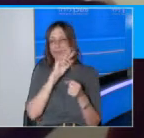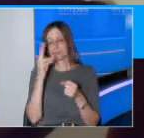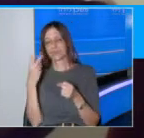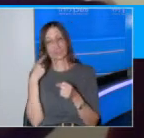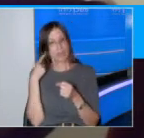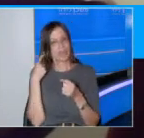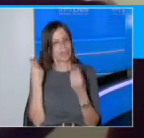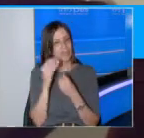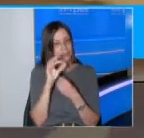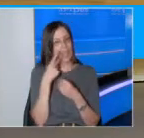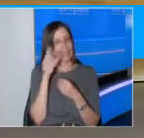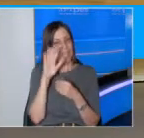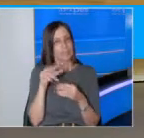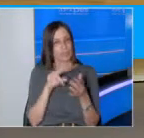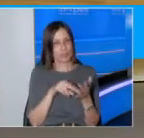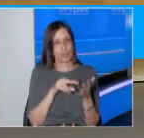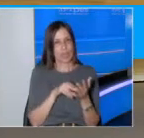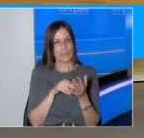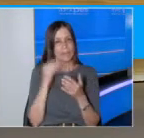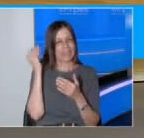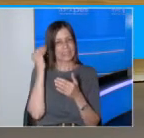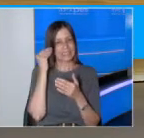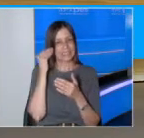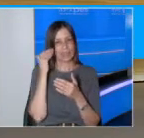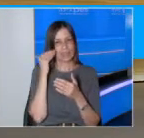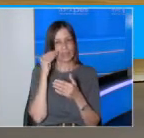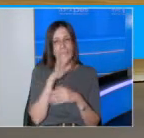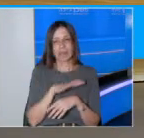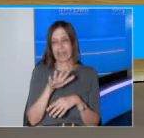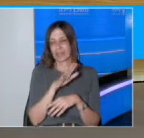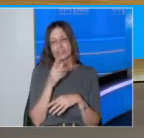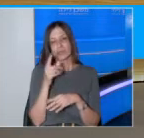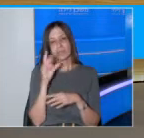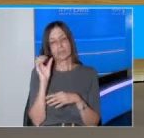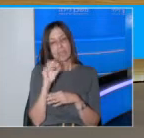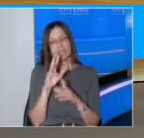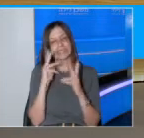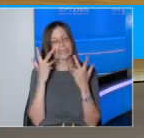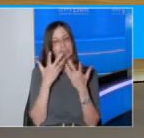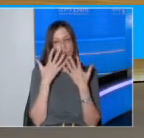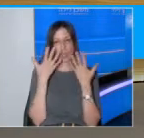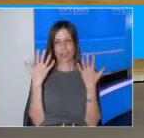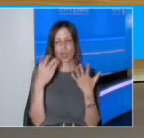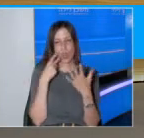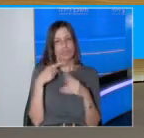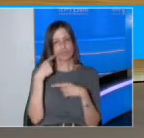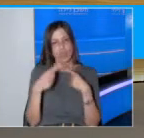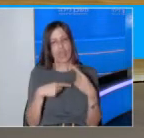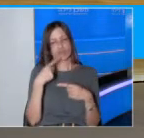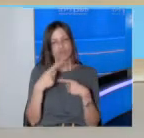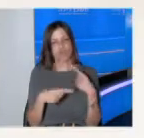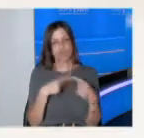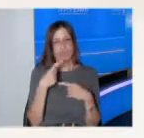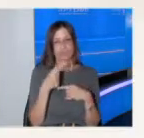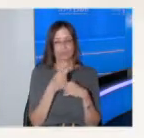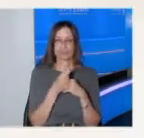ראית גם את התמונה על המסך בבית הספר ממלכתי, ובאים וציבור רחב, אנחנו רואים משנה לשנה